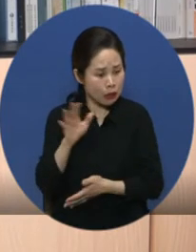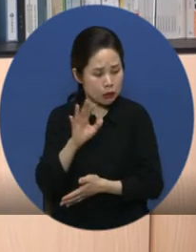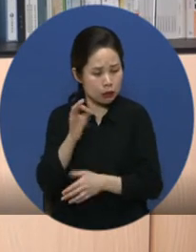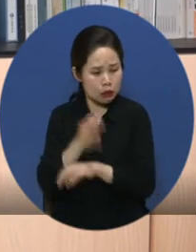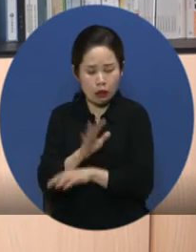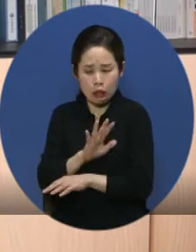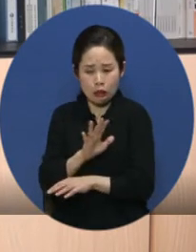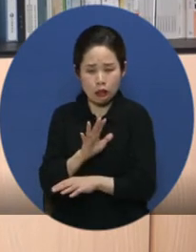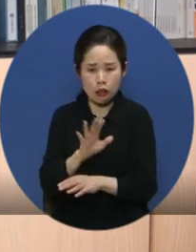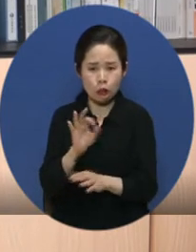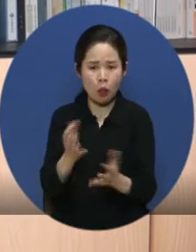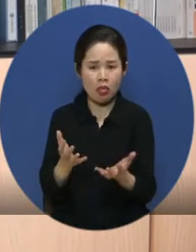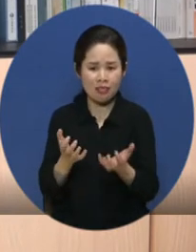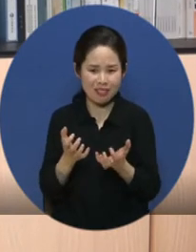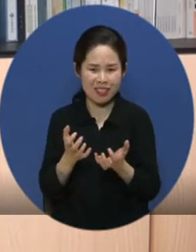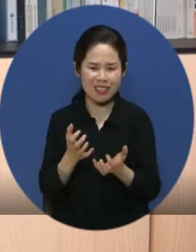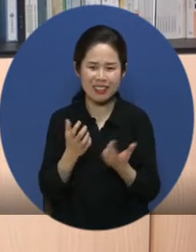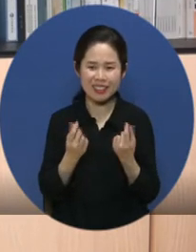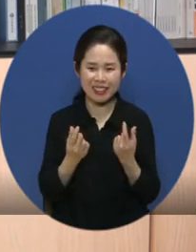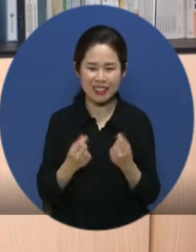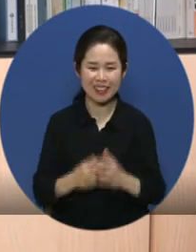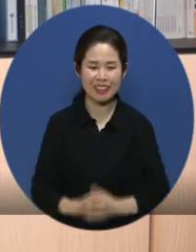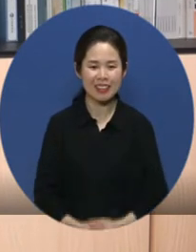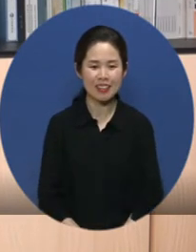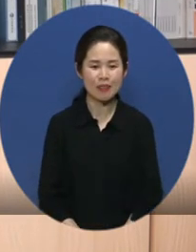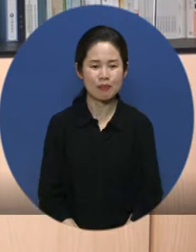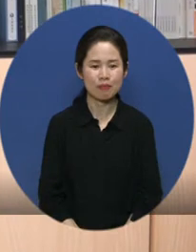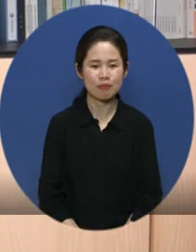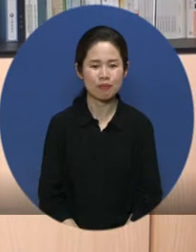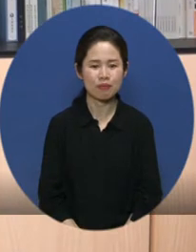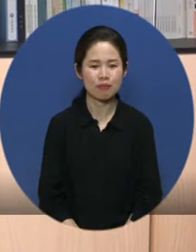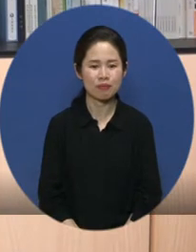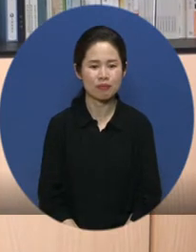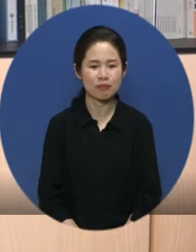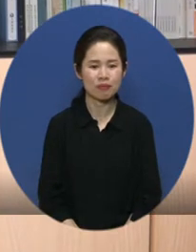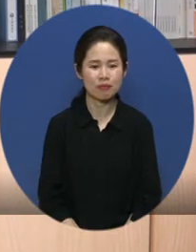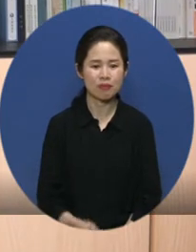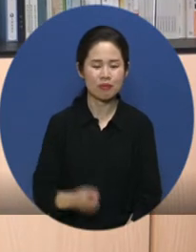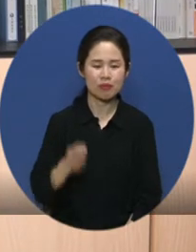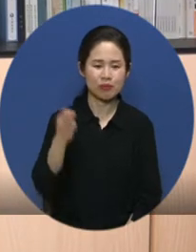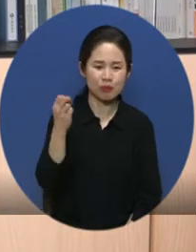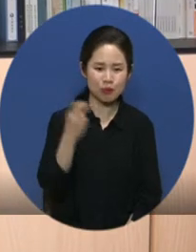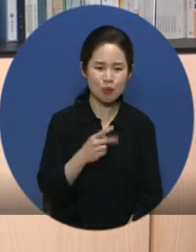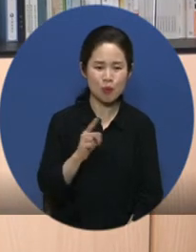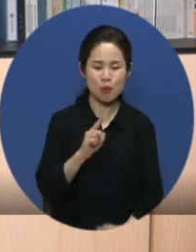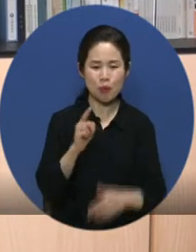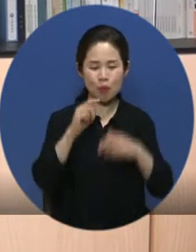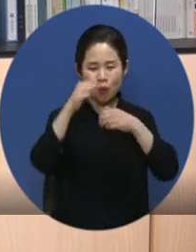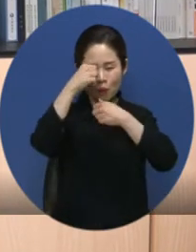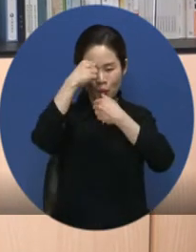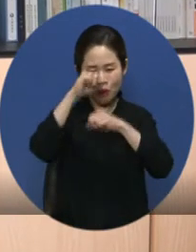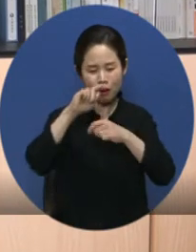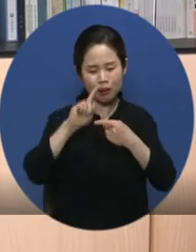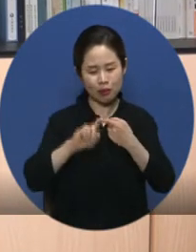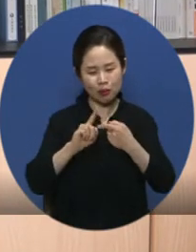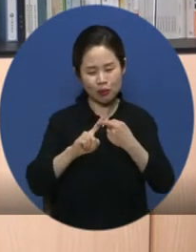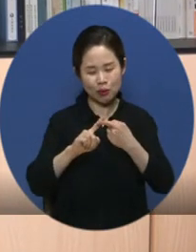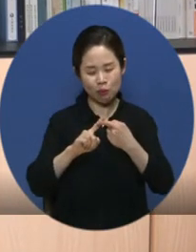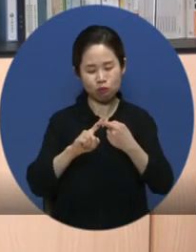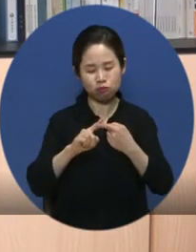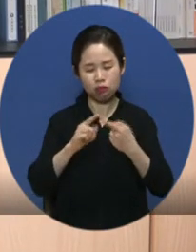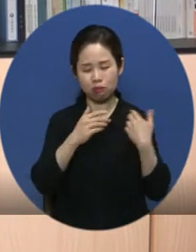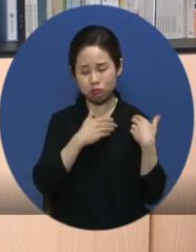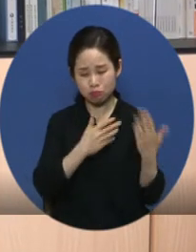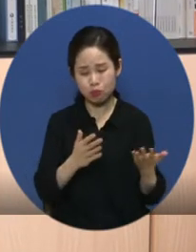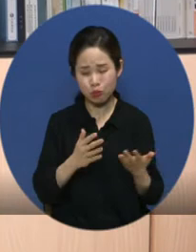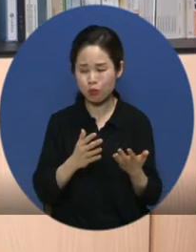또 더불어서 어떤 그 얼른 그렇게 확 나타나지 않기 때문에 그런 것 같아요. 그런데